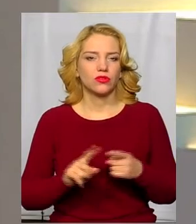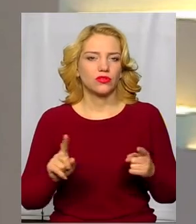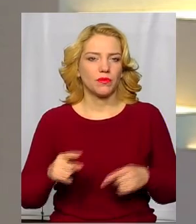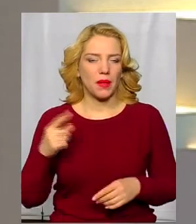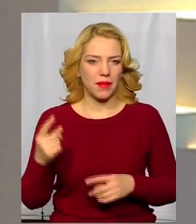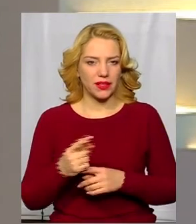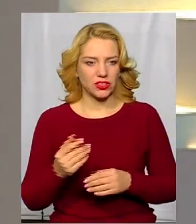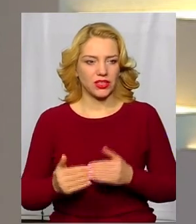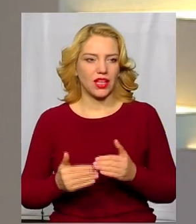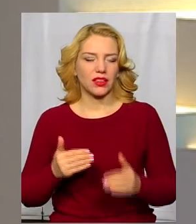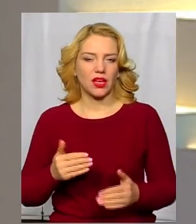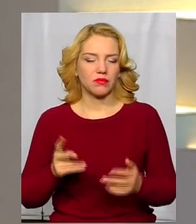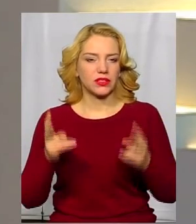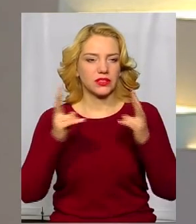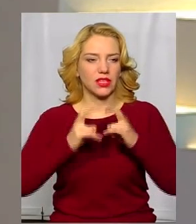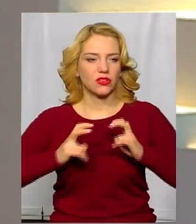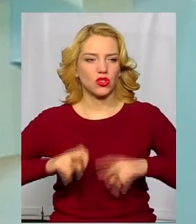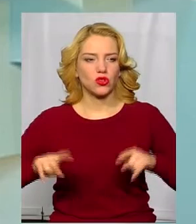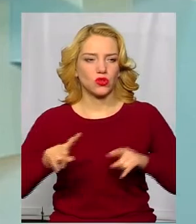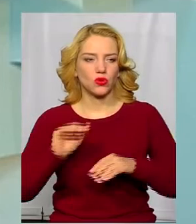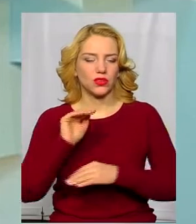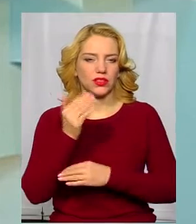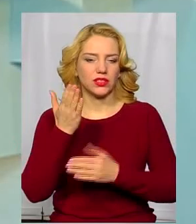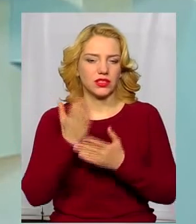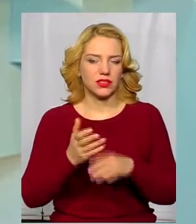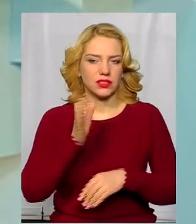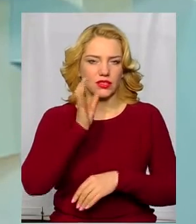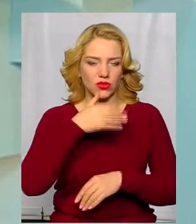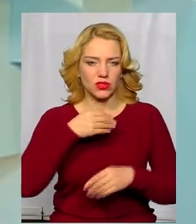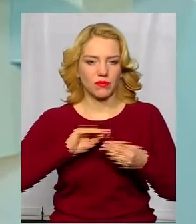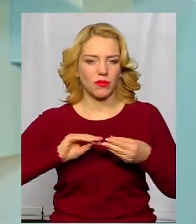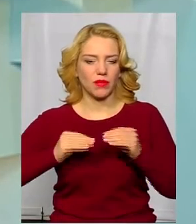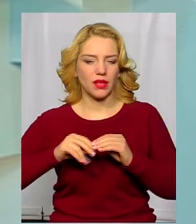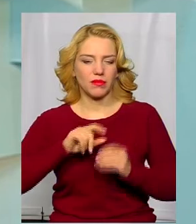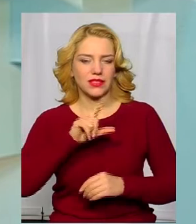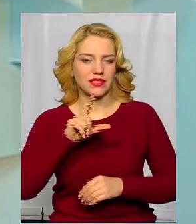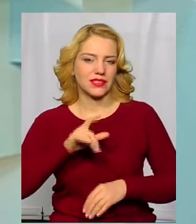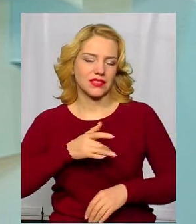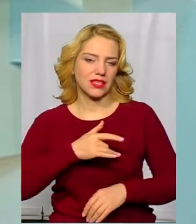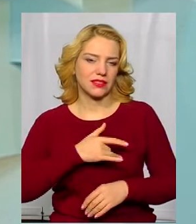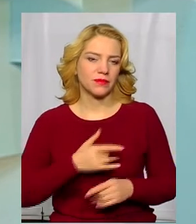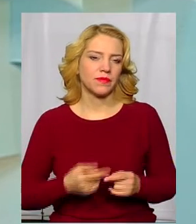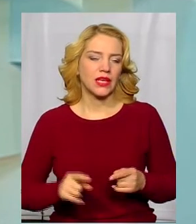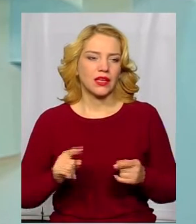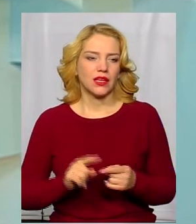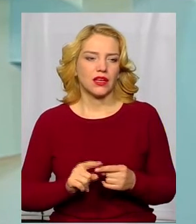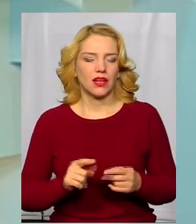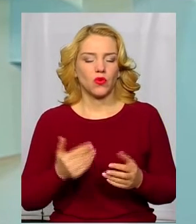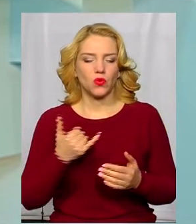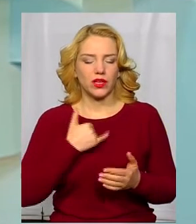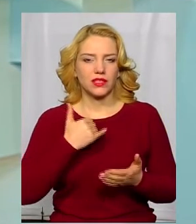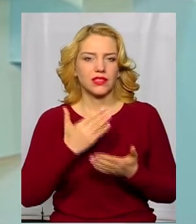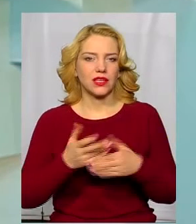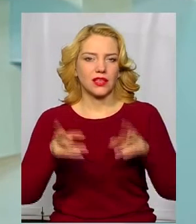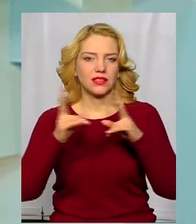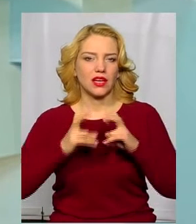вже діагностувати, що в дитини є серйозні проблеми із серцем? Ну, новонародження. Так, звичайно, да. У нас вистачає. Сильна діагностична база і